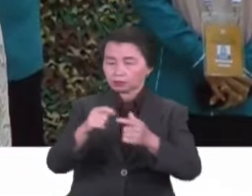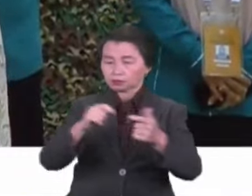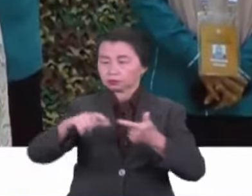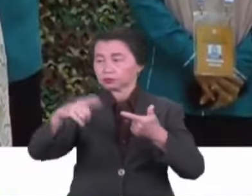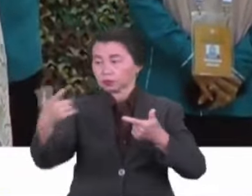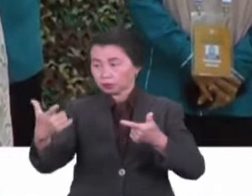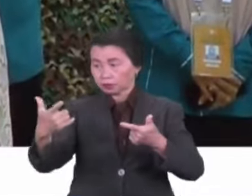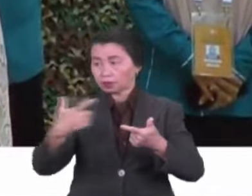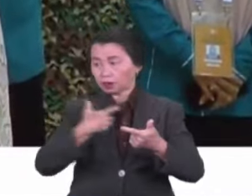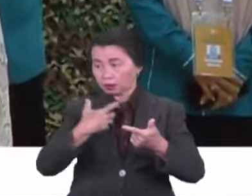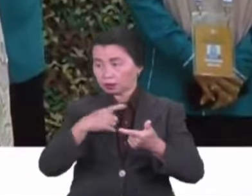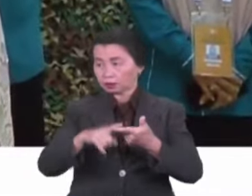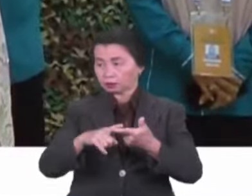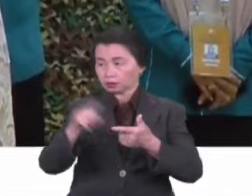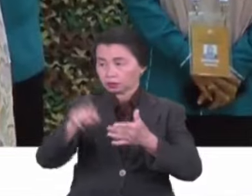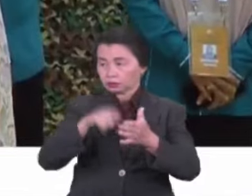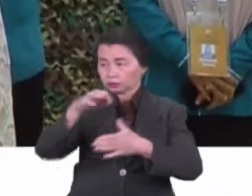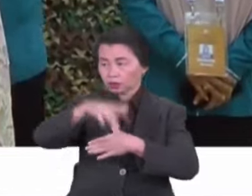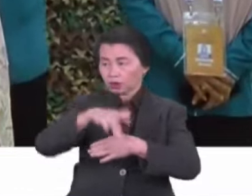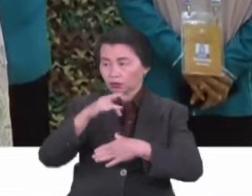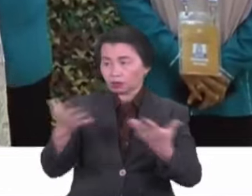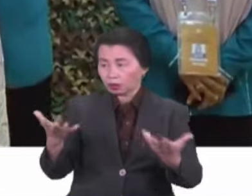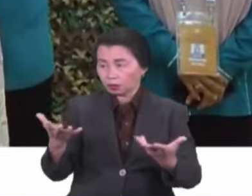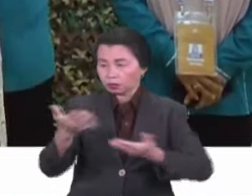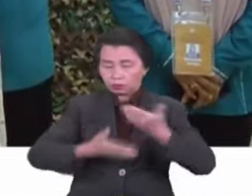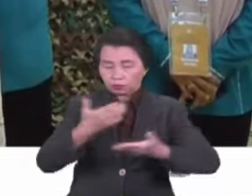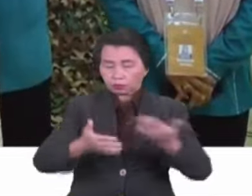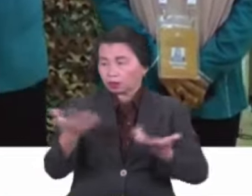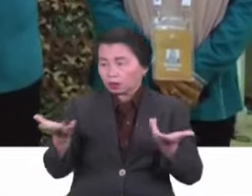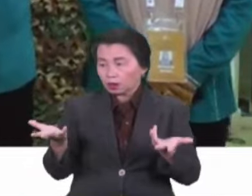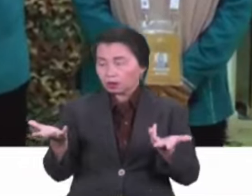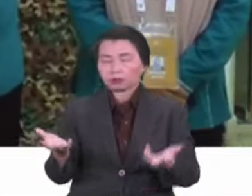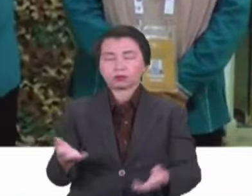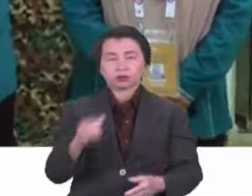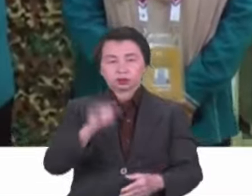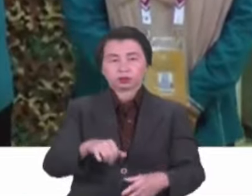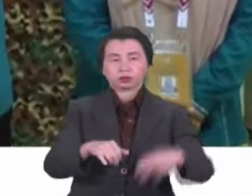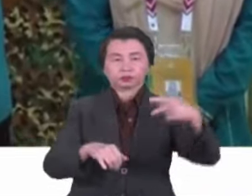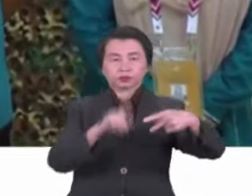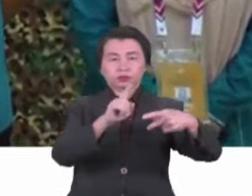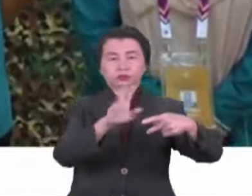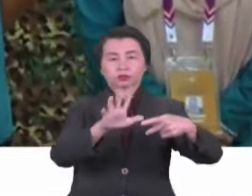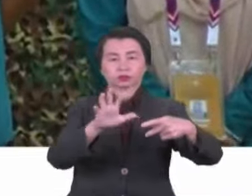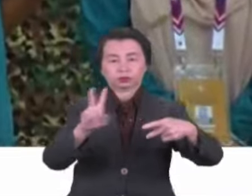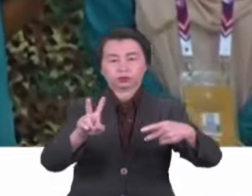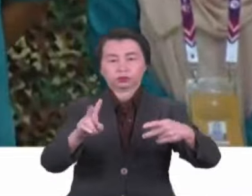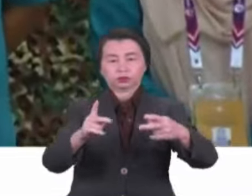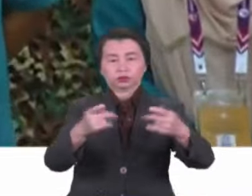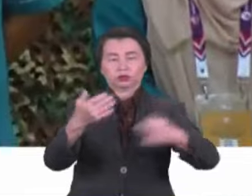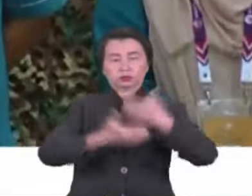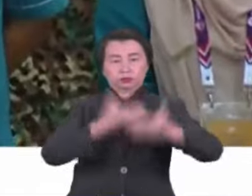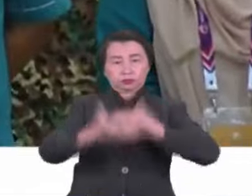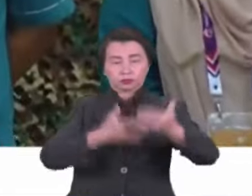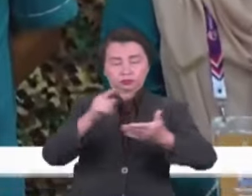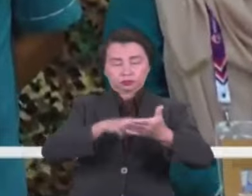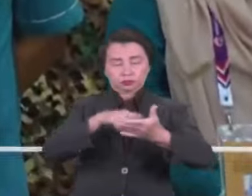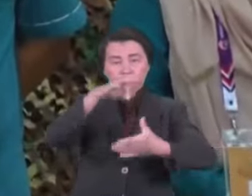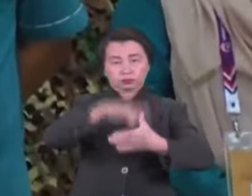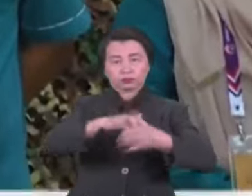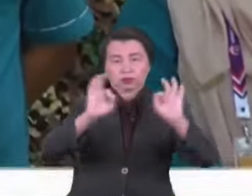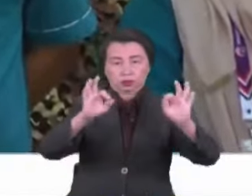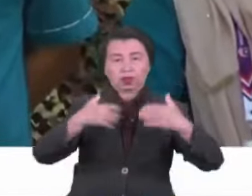juga kan yang ada undi awal hari ini, macam mana prosesnya? Okey, bagi P152 Keluang, proses pengundian pada hari ini